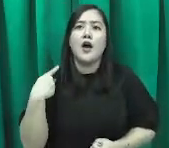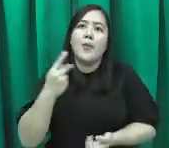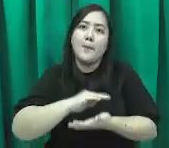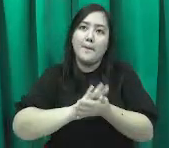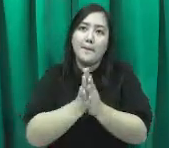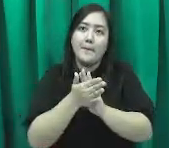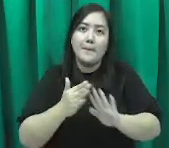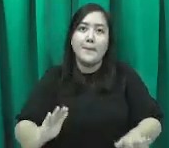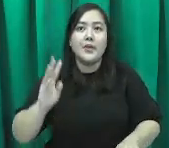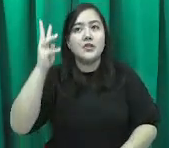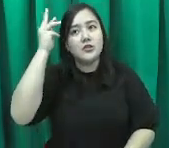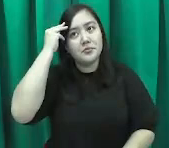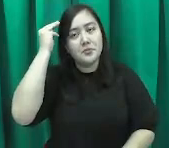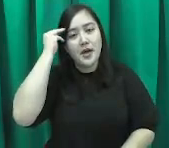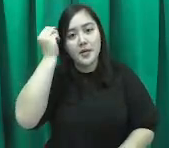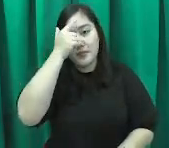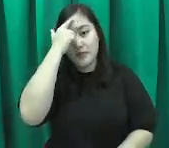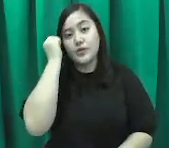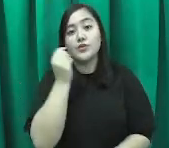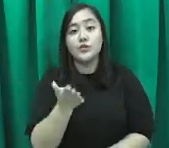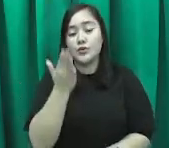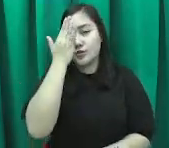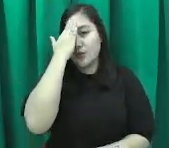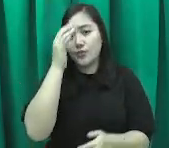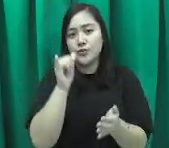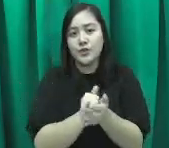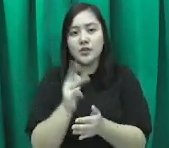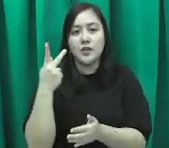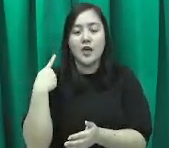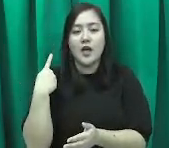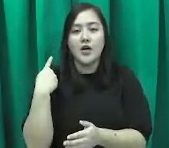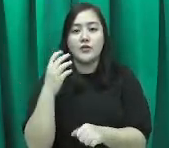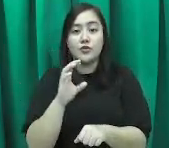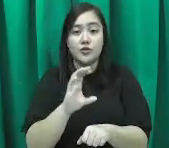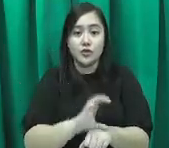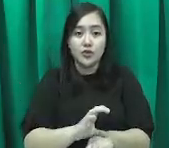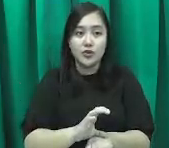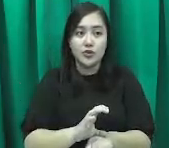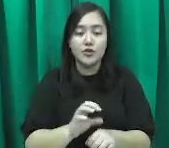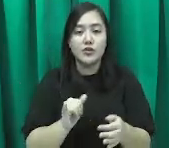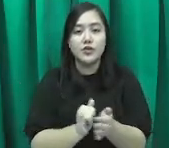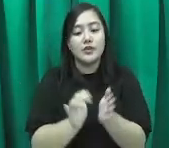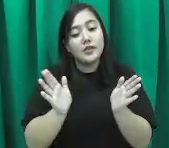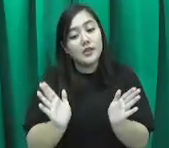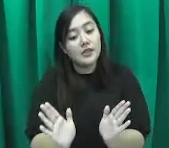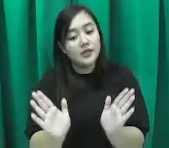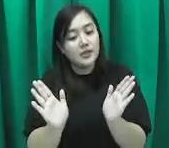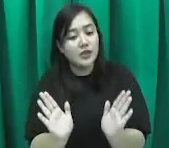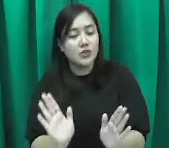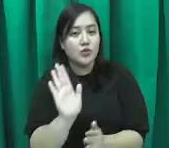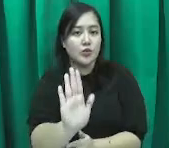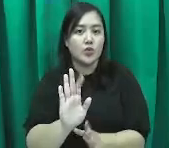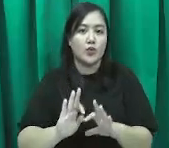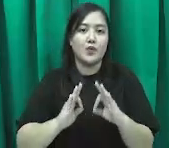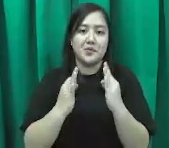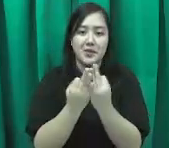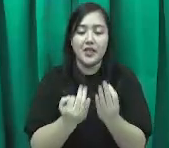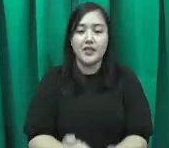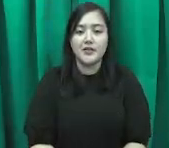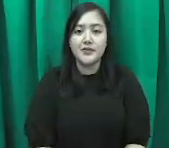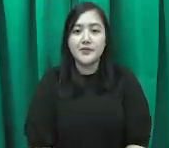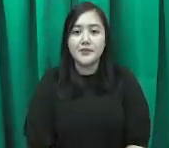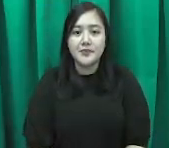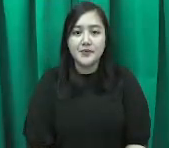maiiwan sila doon. Yes. Meron tayong pastor, meron tayong mga kapatiran na mag-e-encourage sa kanila. Yes. So yun ang kagandahan nun. Kaya sa